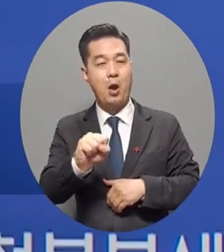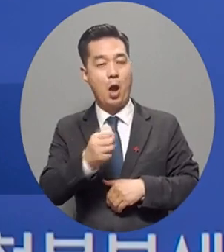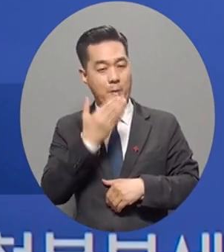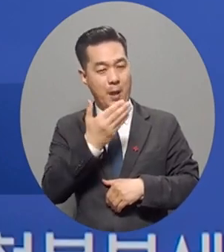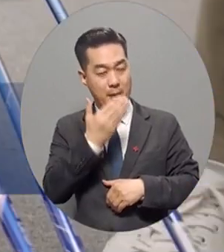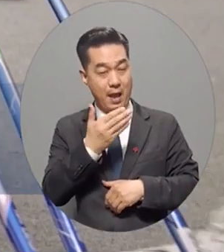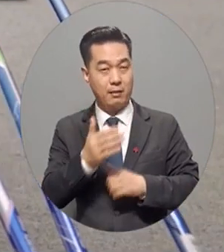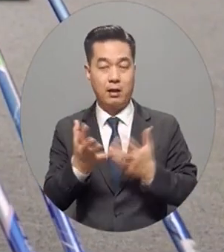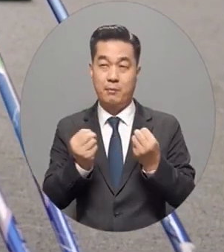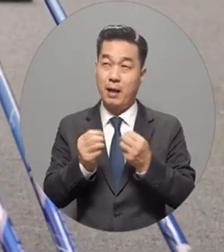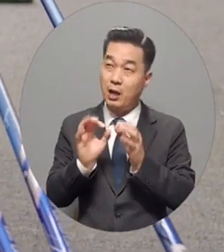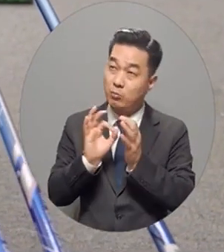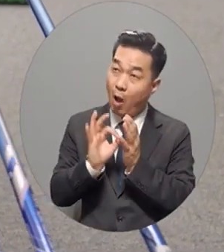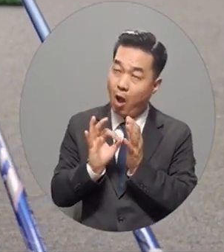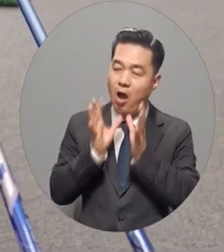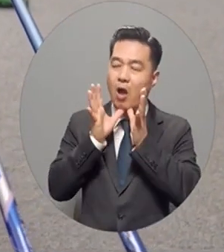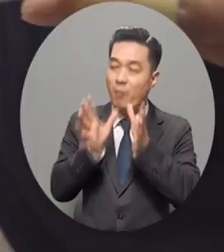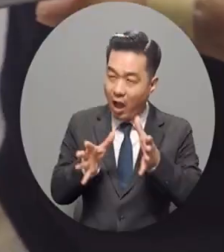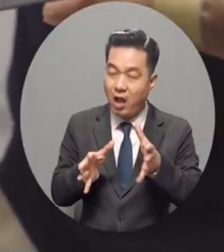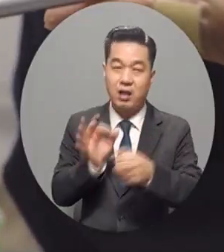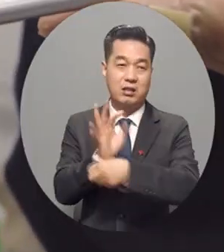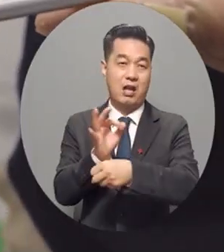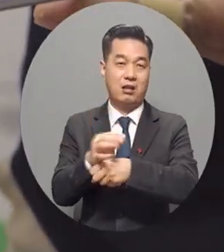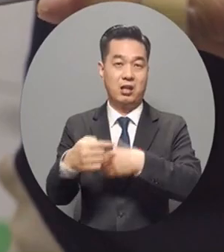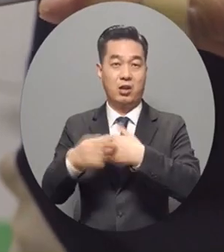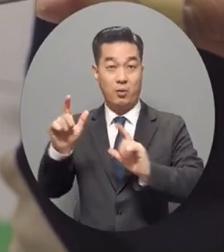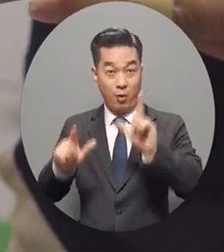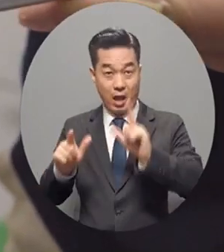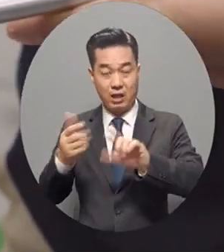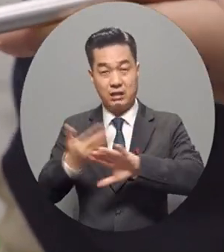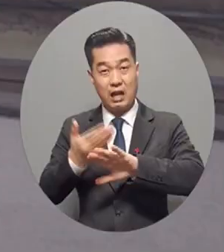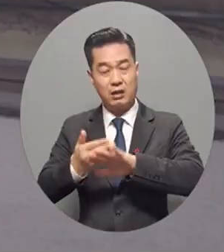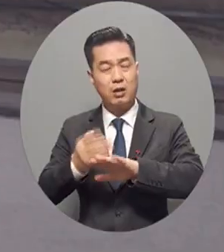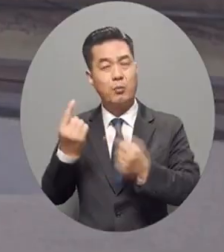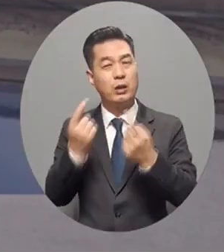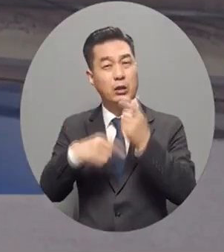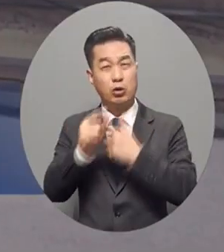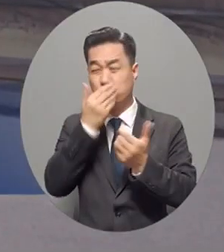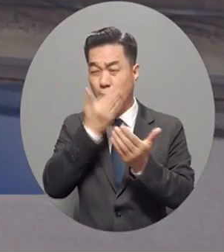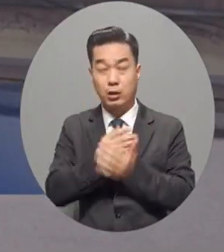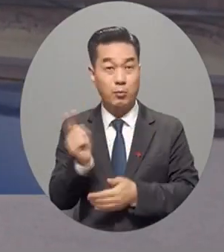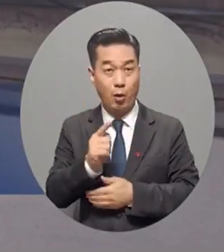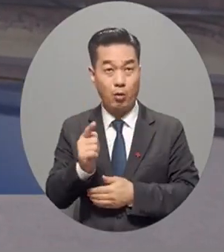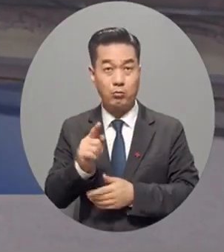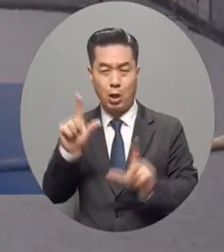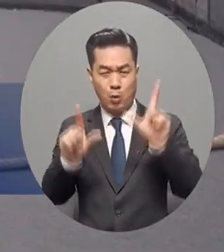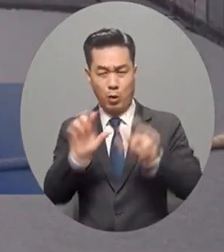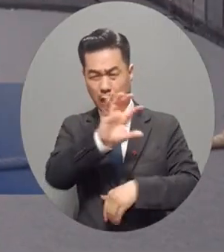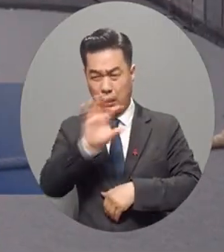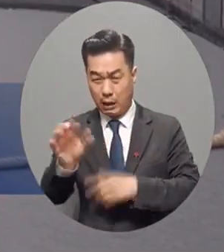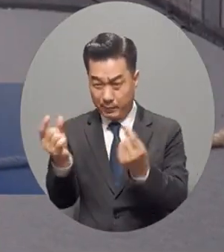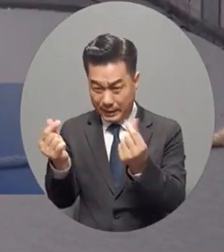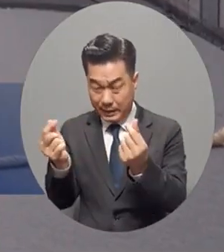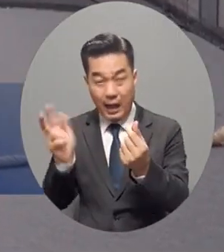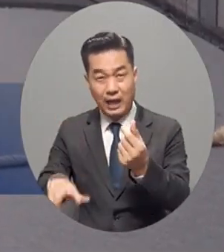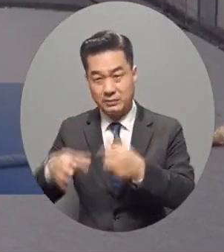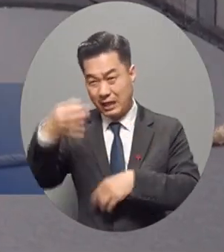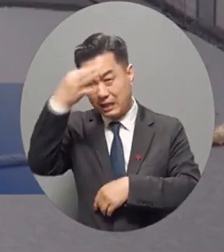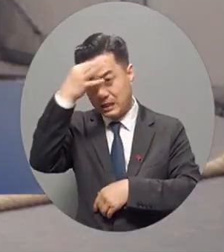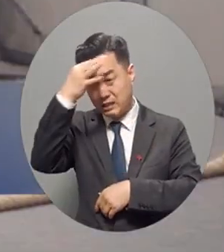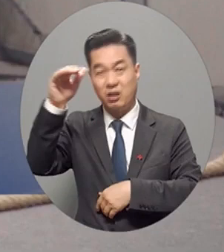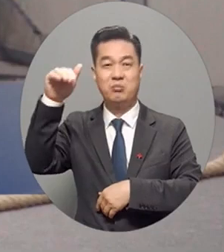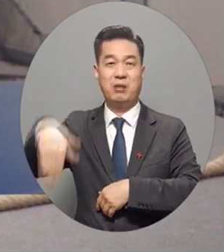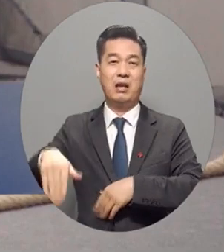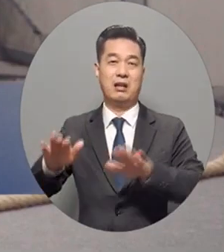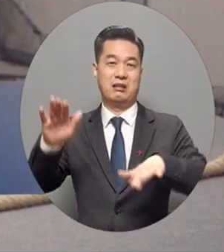소비자들이 현혹되어 겉모양보다 차이가 큰 건 성능이었습니다. 모양은 이제 비슷하게 만들었는데 성능적인 부분에서